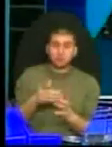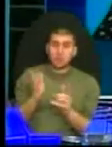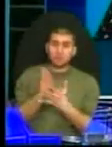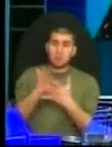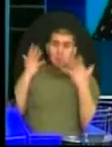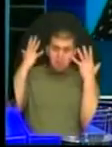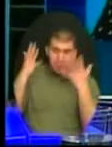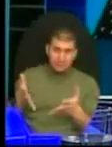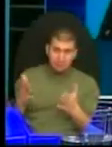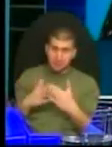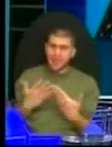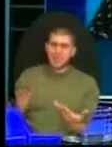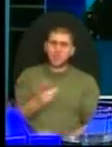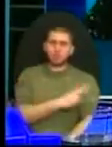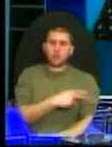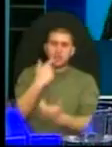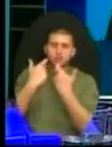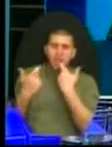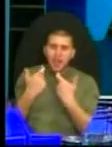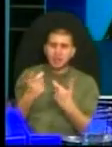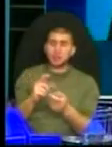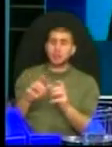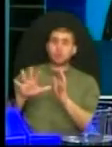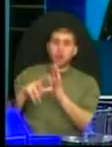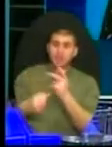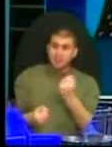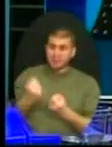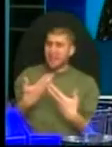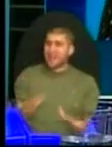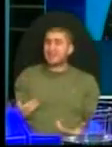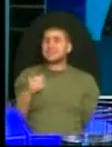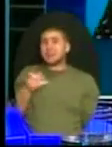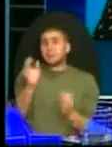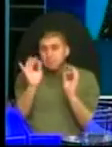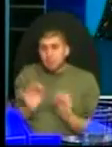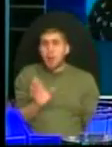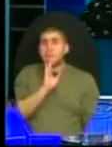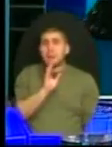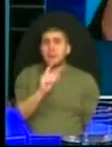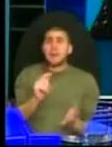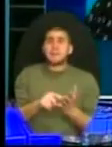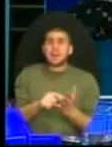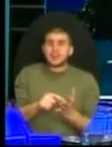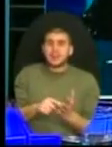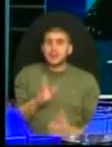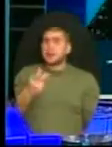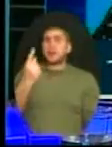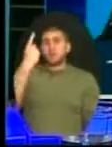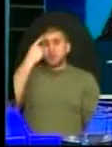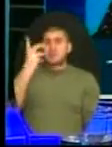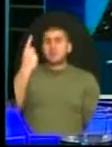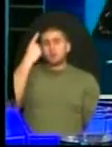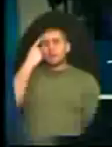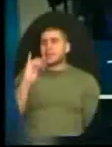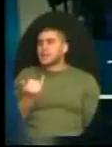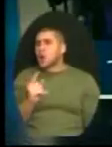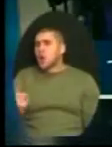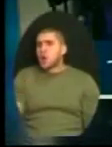שכשפורצים לו לבית, אין לו שוטר שיגן עליו. כשגונבים לו רכב, אין לו... אז זה בדיוק העניין. לכן,